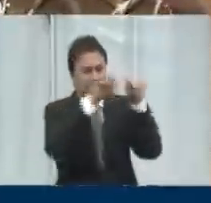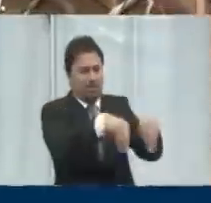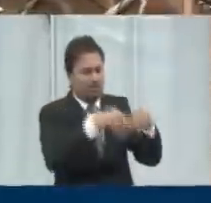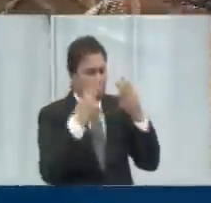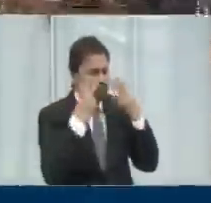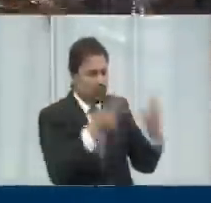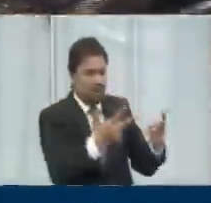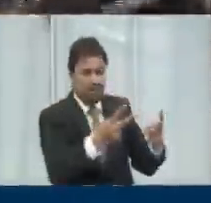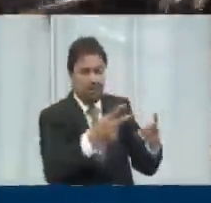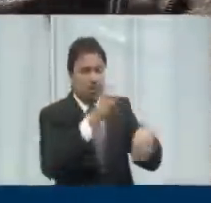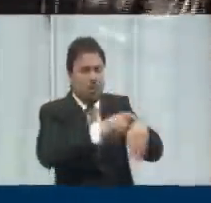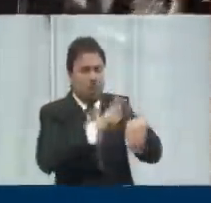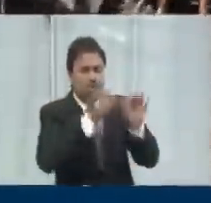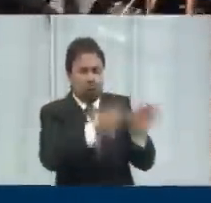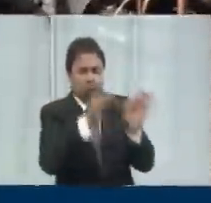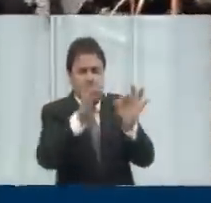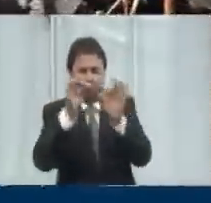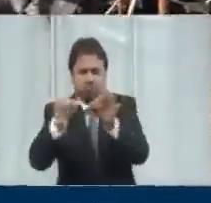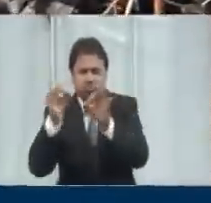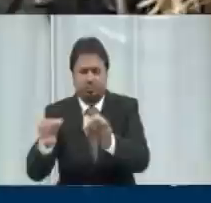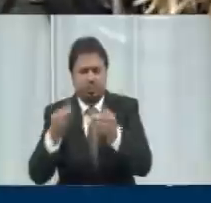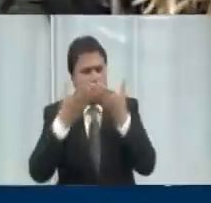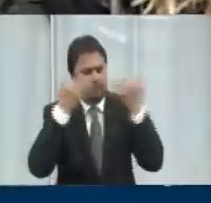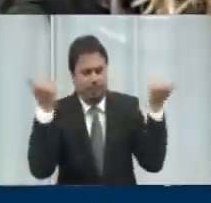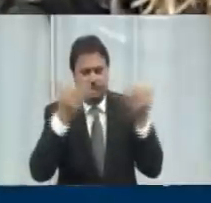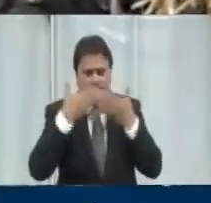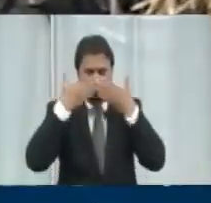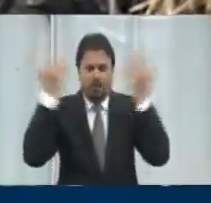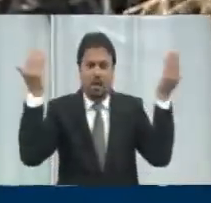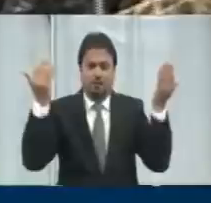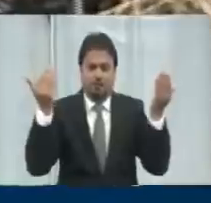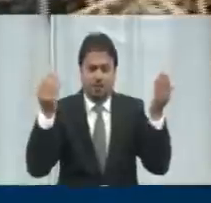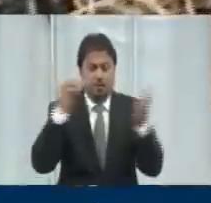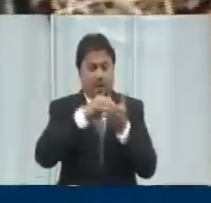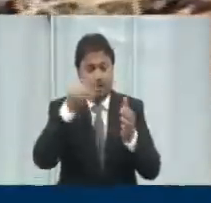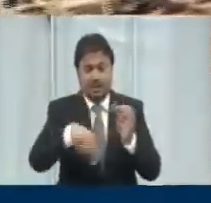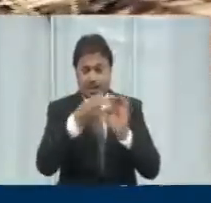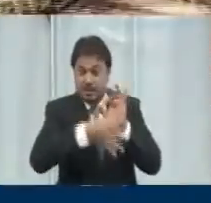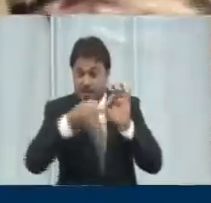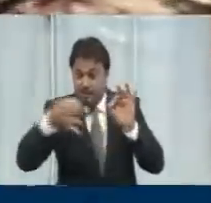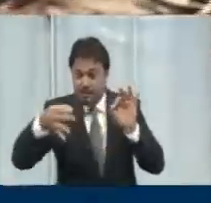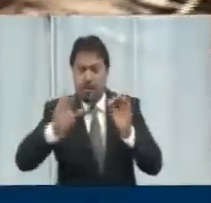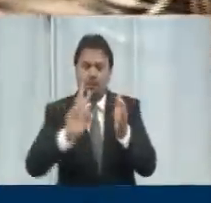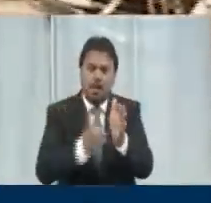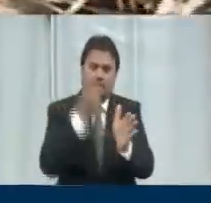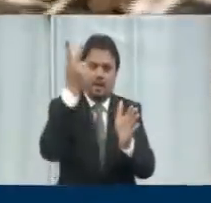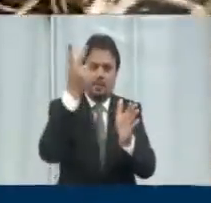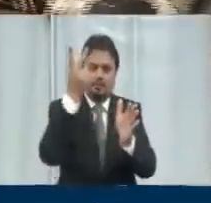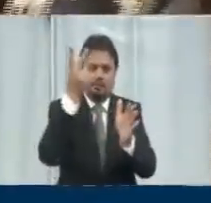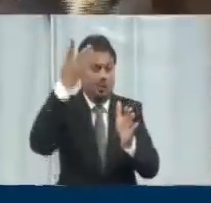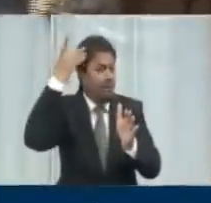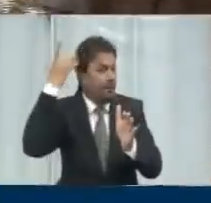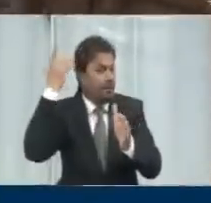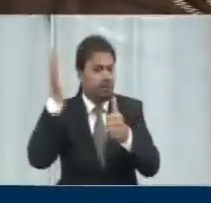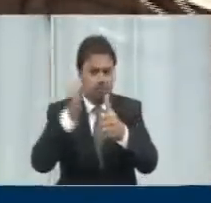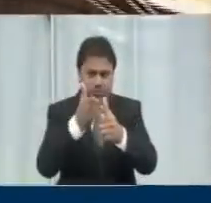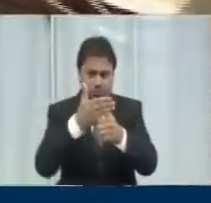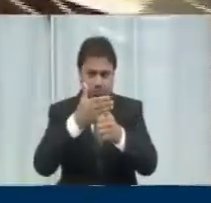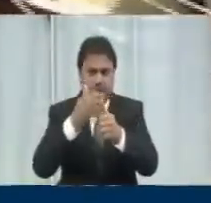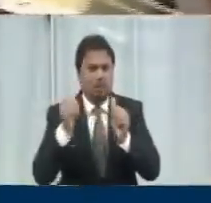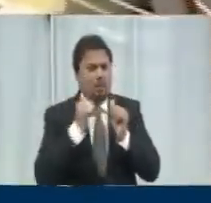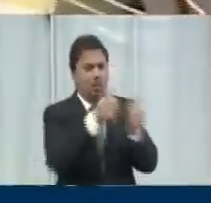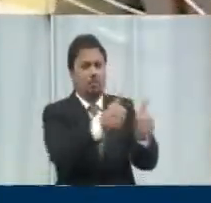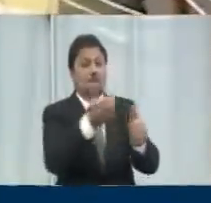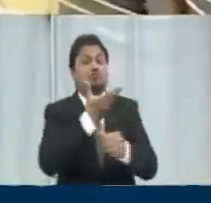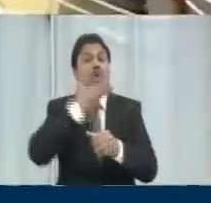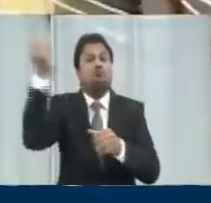الطائرة، كيف سقطت، كل هذه التفاصيل سوف يأتي فريق آخر بحسب الأجهزة الأمنية إلى